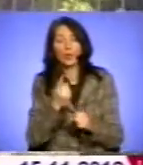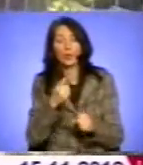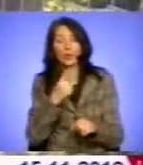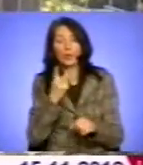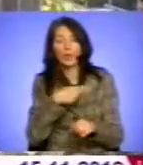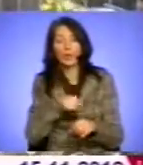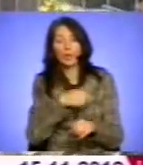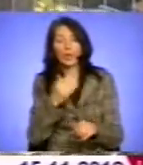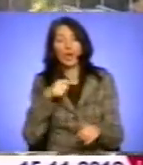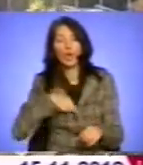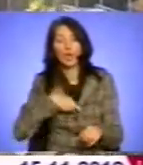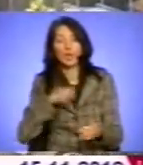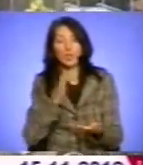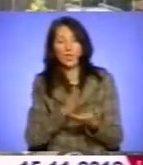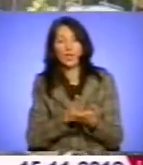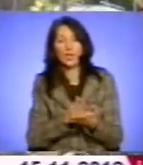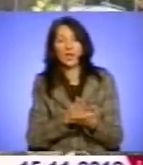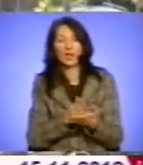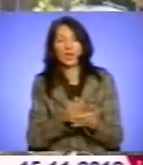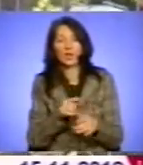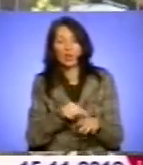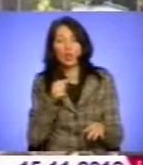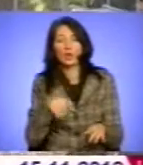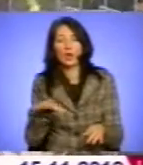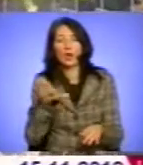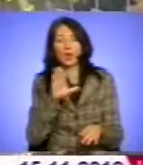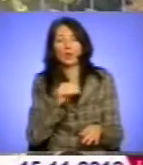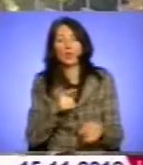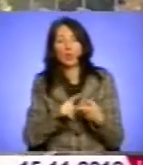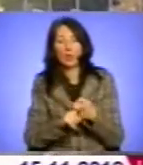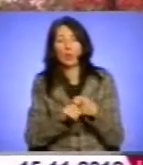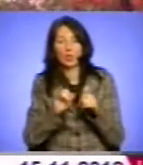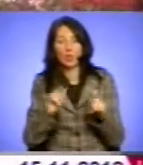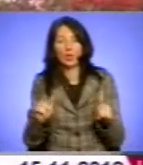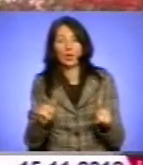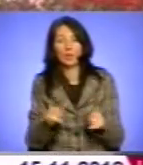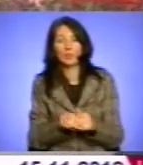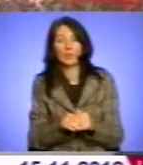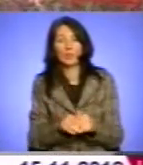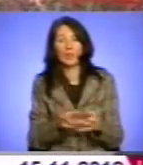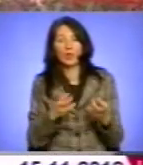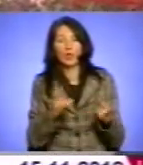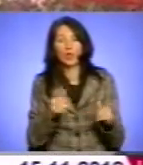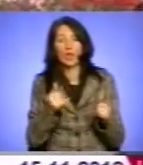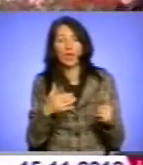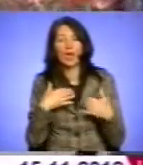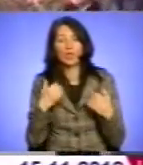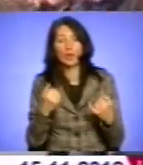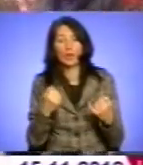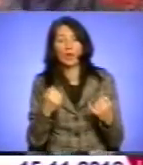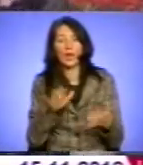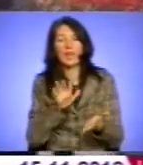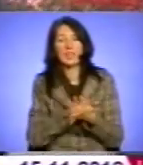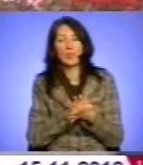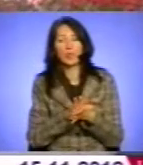стає вразливий до всіх патологічних чинників, які містяться в нашій атмосфері. Шкода здоров'я,